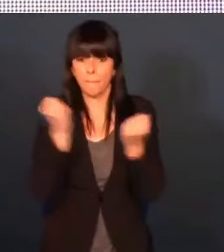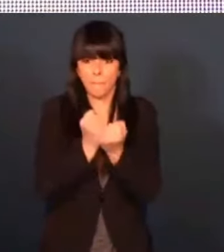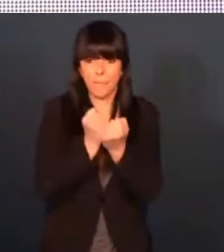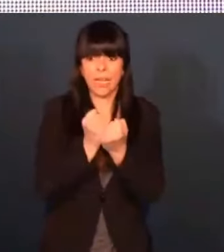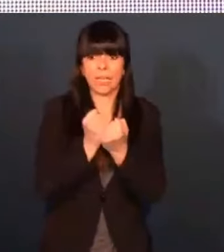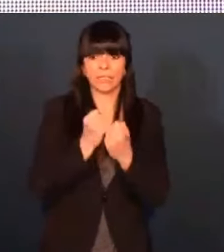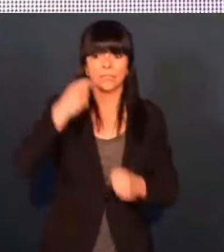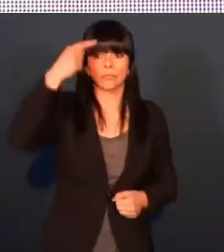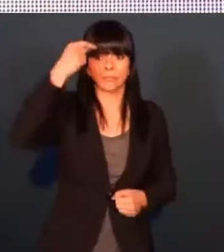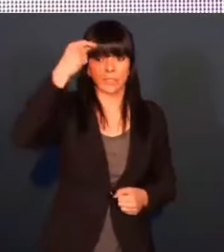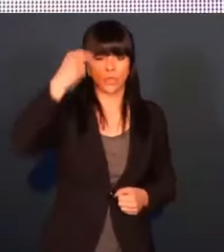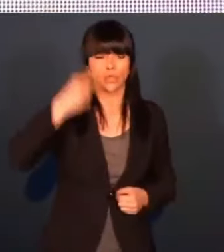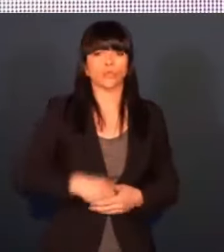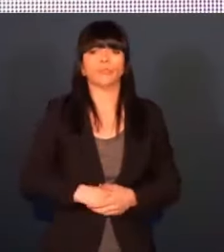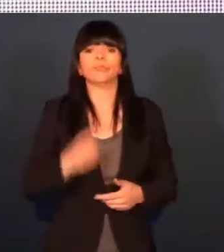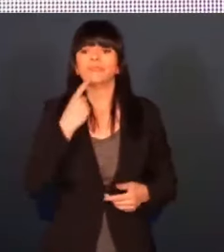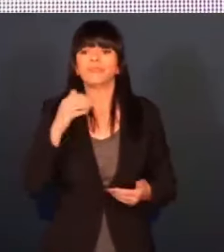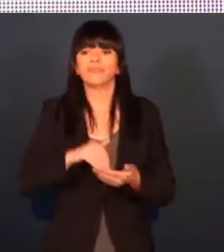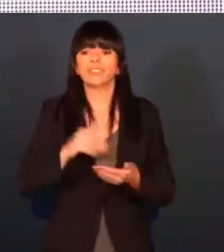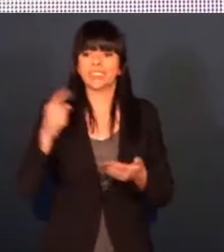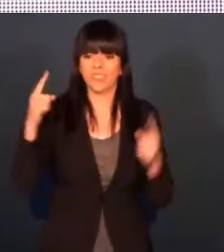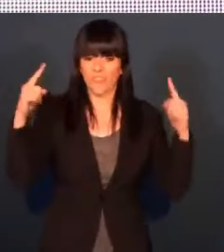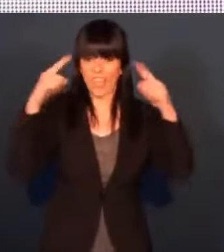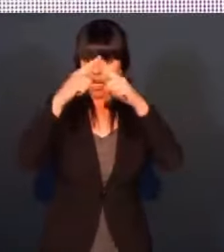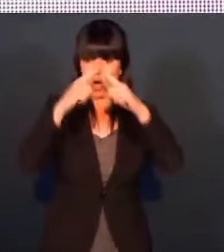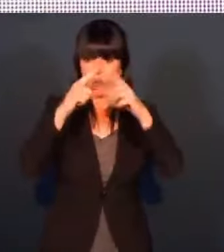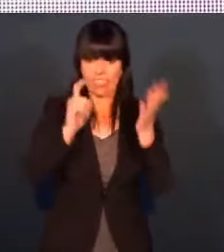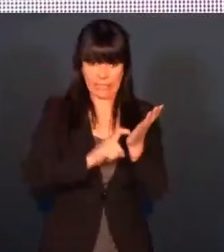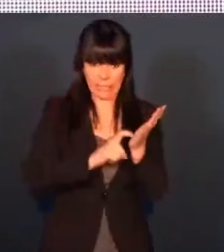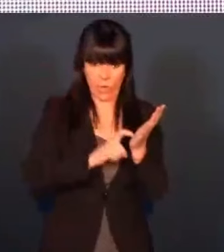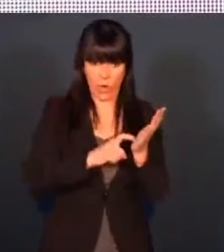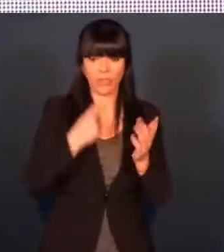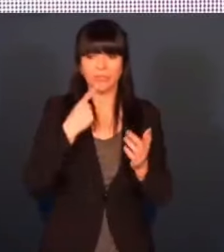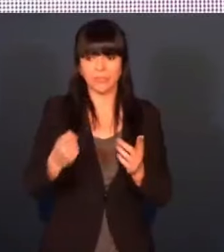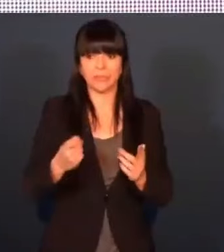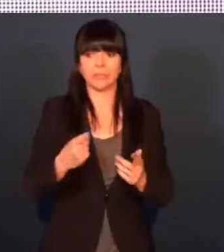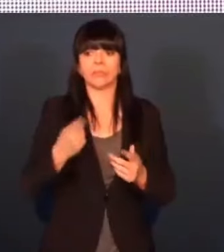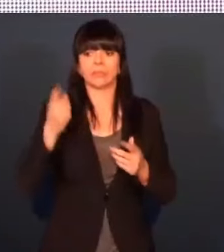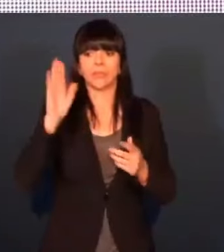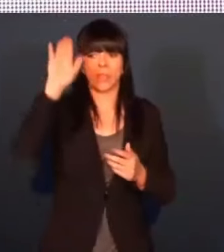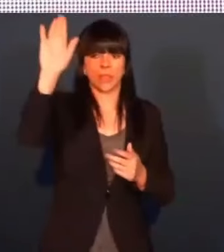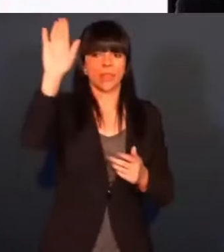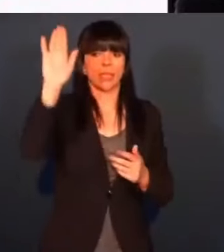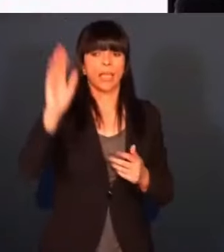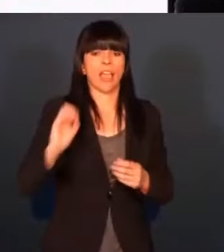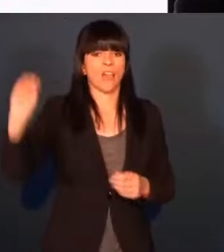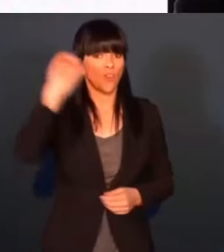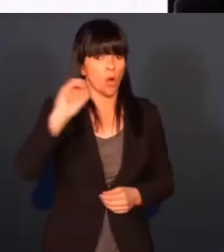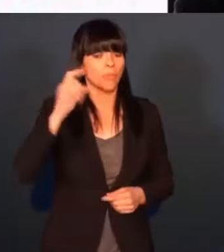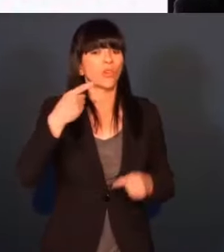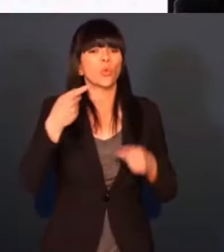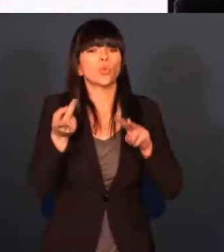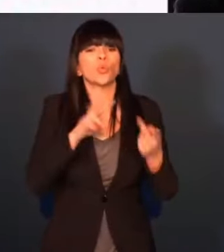класацията на индекса за върховенство на закона на организацията World Justice Project. С други думи,